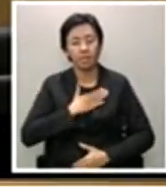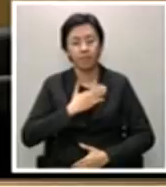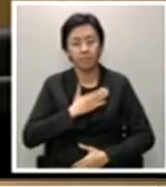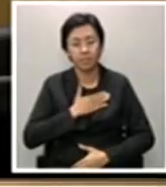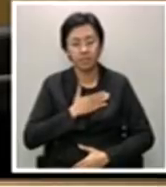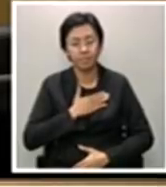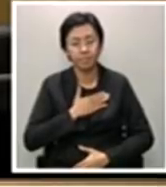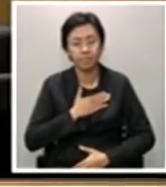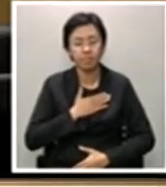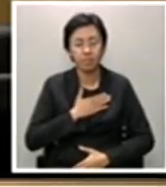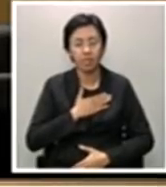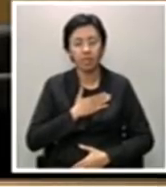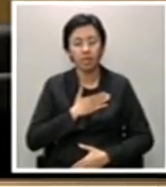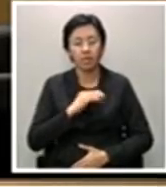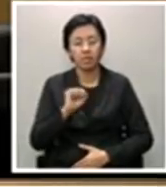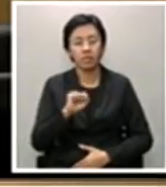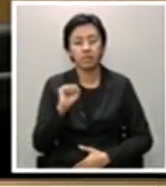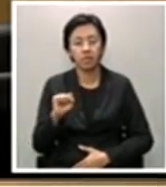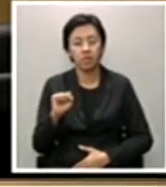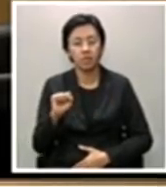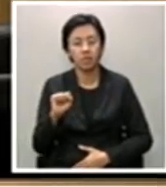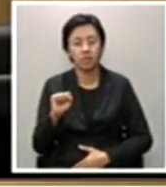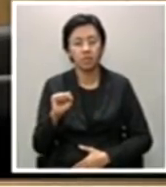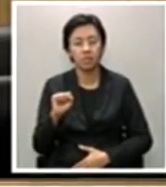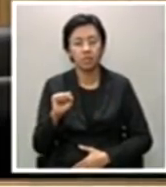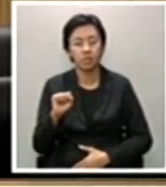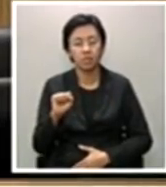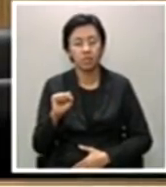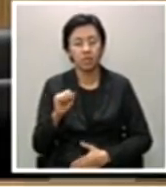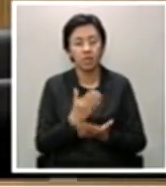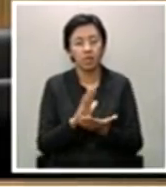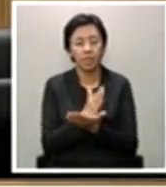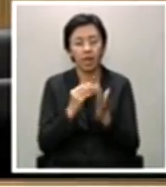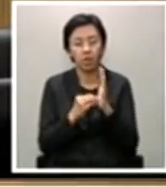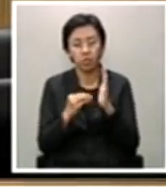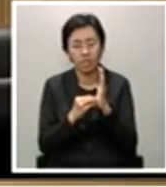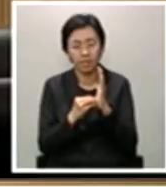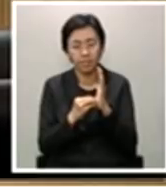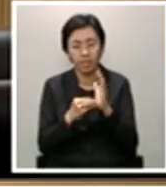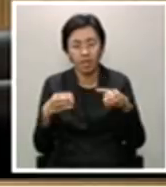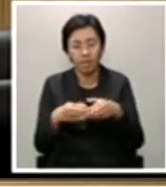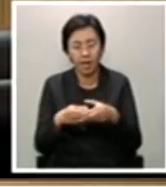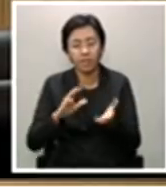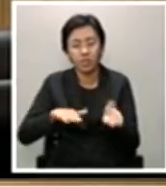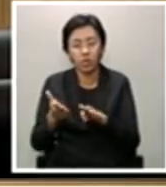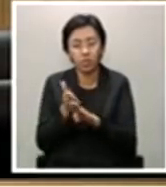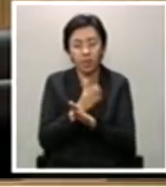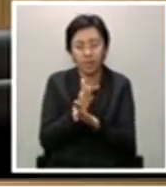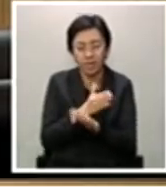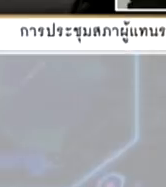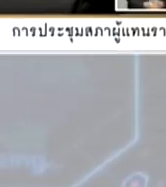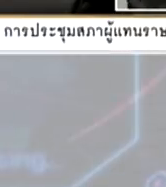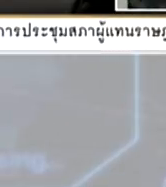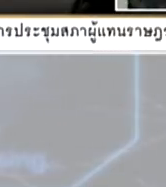รครับสมาชิกผู้แทนราษฎรแบบแบ่งเขตกรุงเทพมหานครครับพรรคที่เพิ่งโดนยุบไปครับ